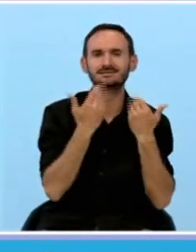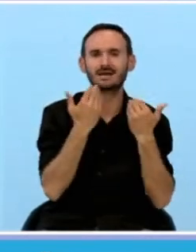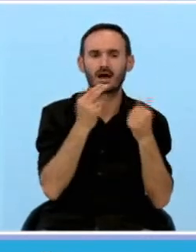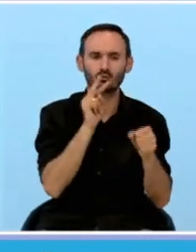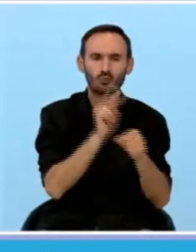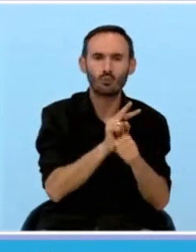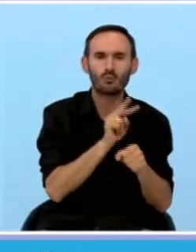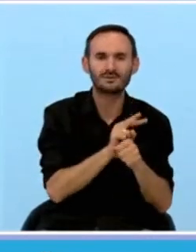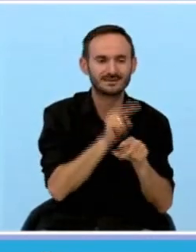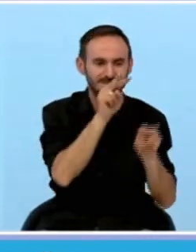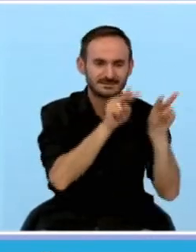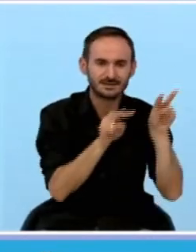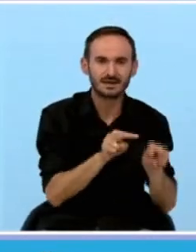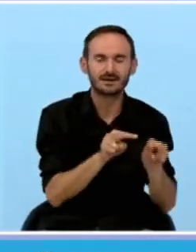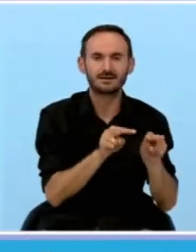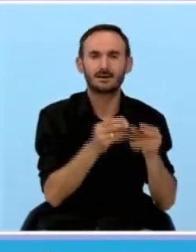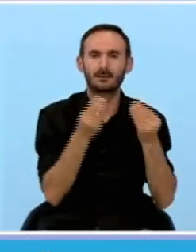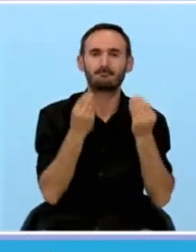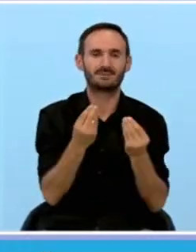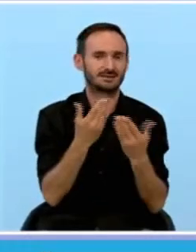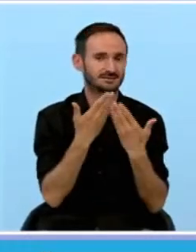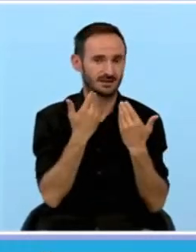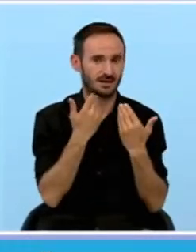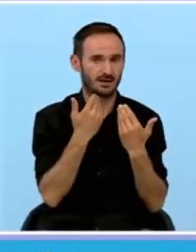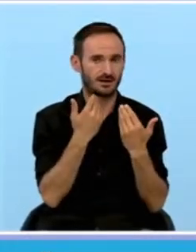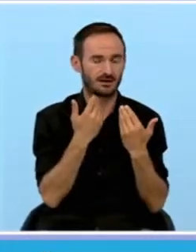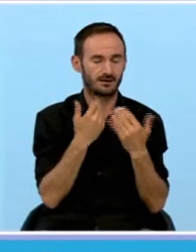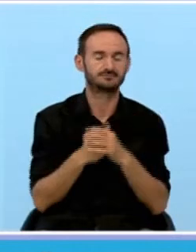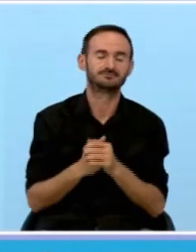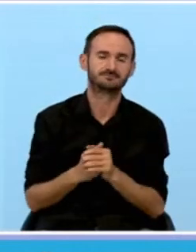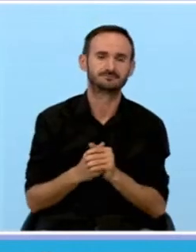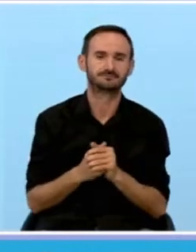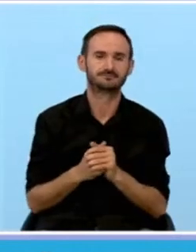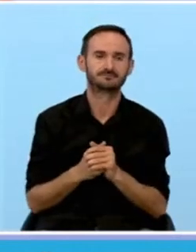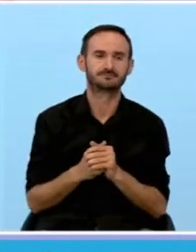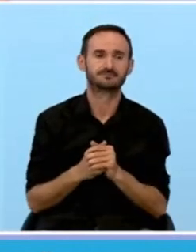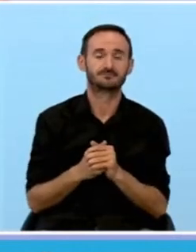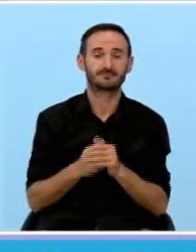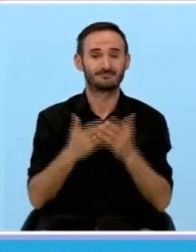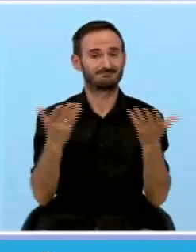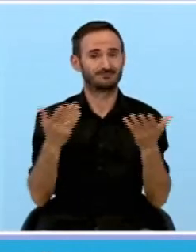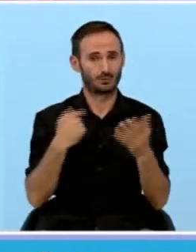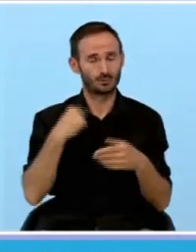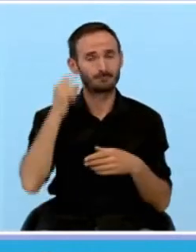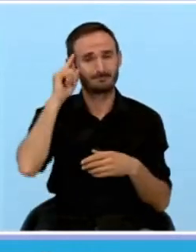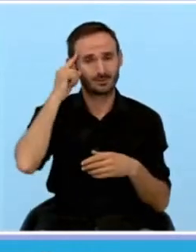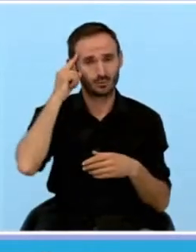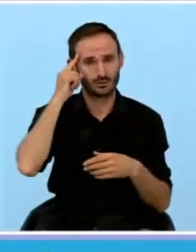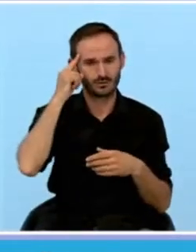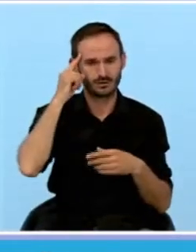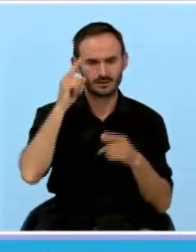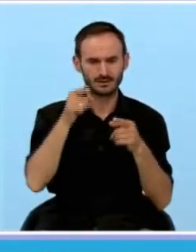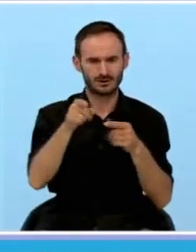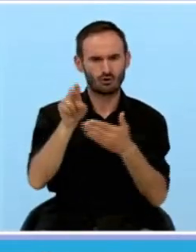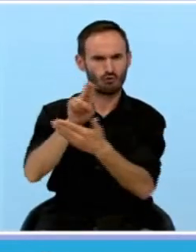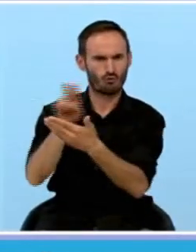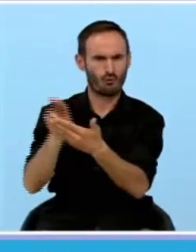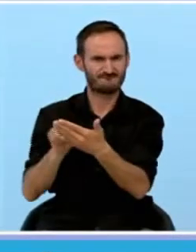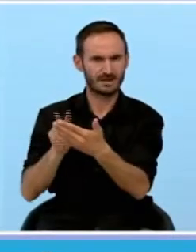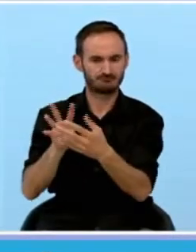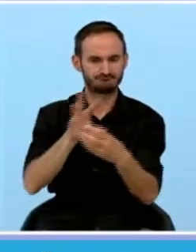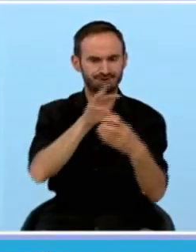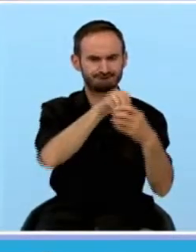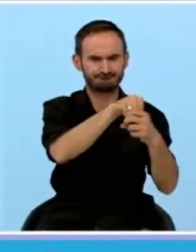mjaftushëm për me i respektu drejtat e persona me aftësi të kufizum. Prandaj, unë menaj që përfshirja konventës ka me e